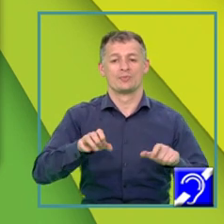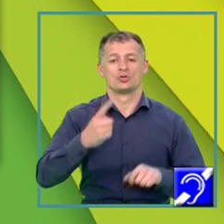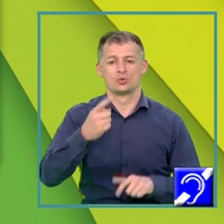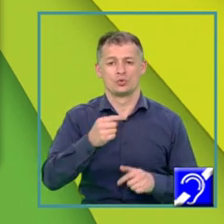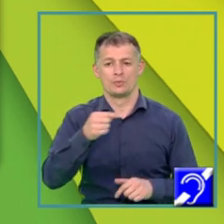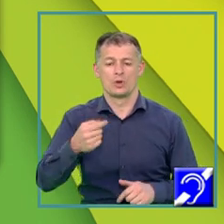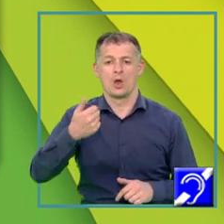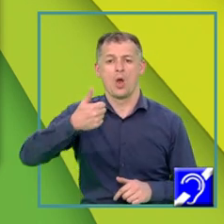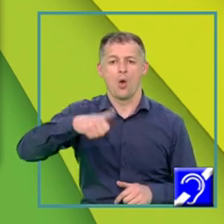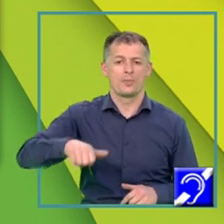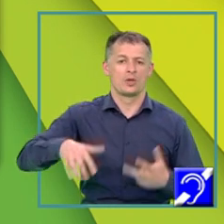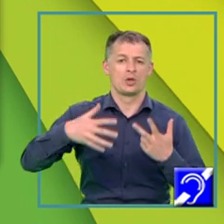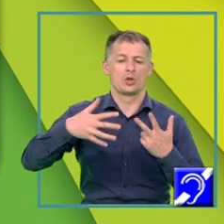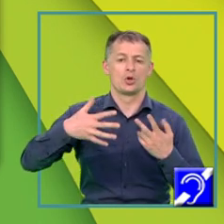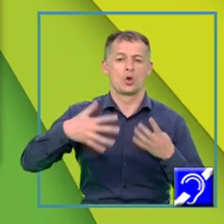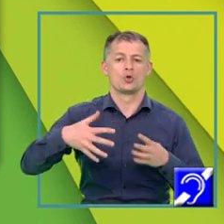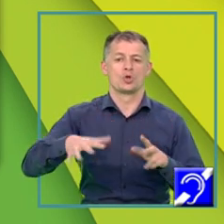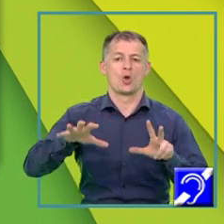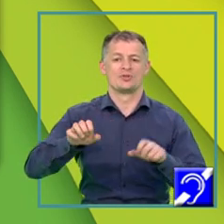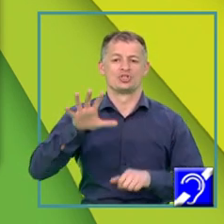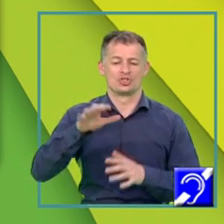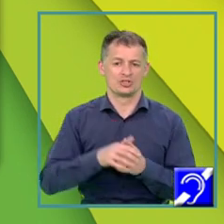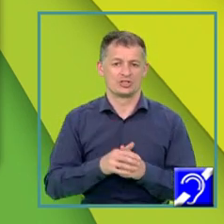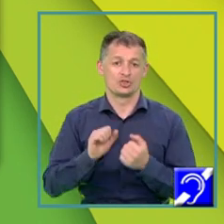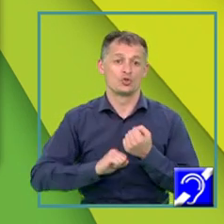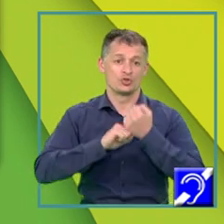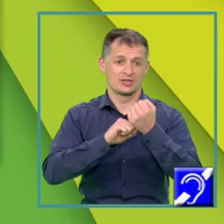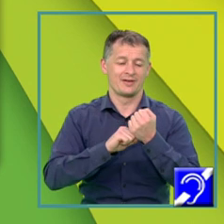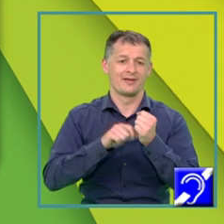1971-1985 și, bineînțeles, susținerea acestui punct de vedere printr-un